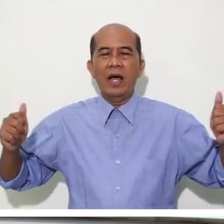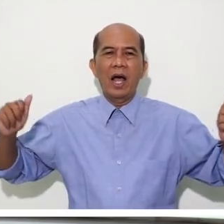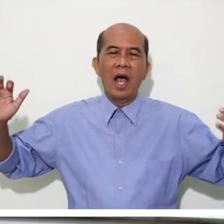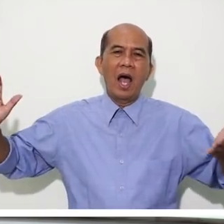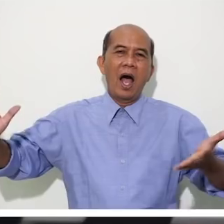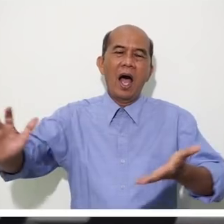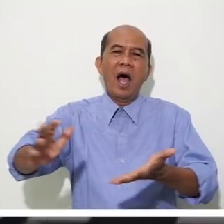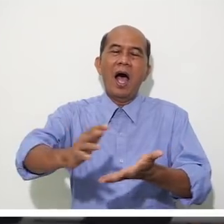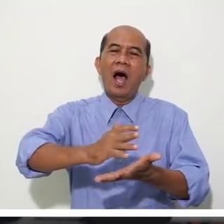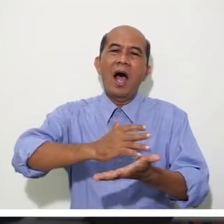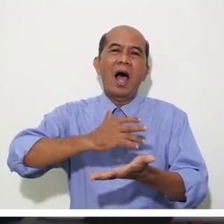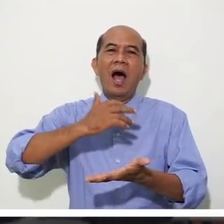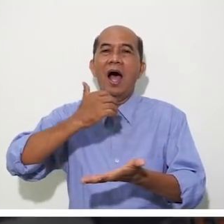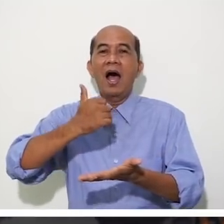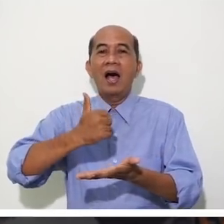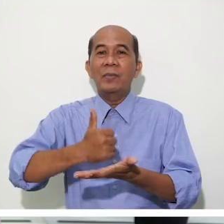Hosiana,